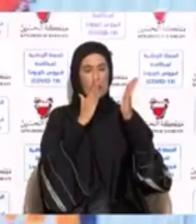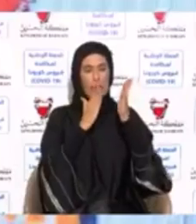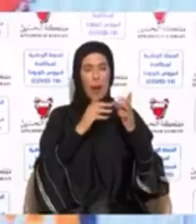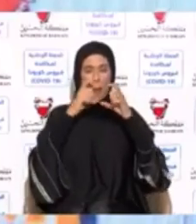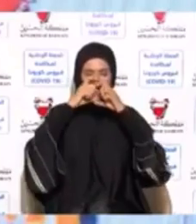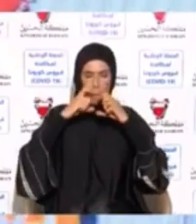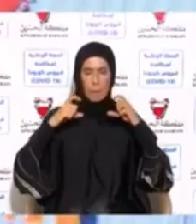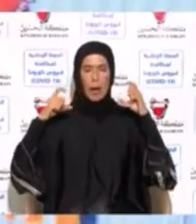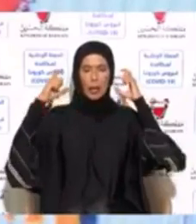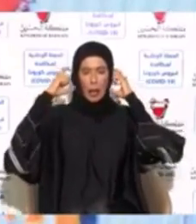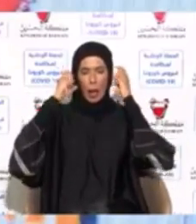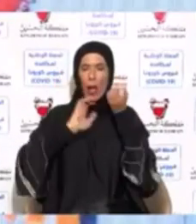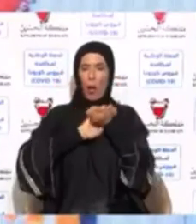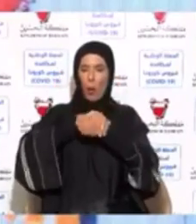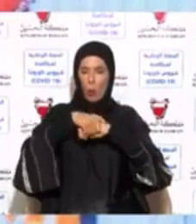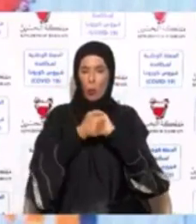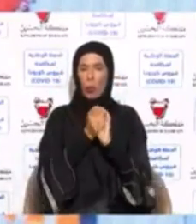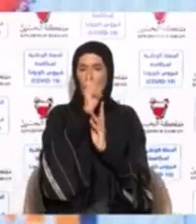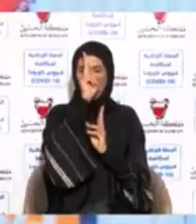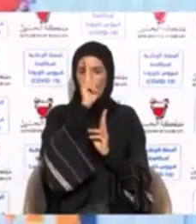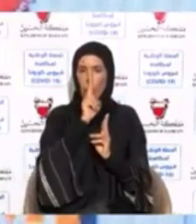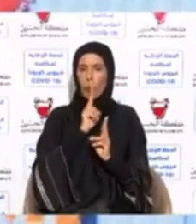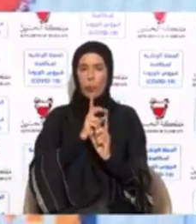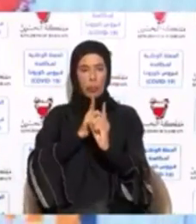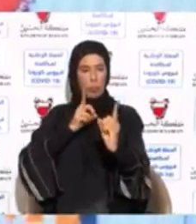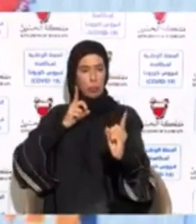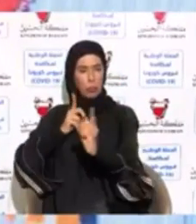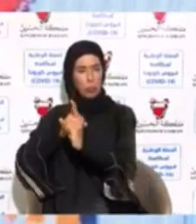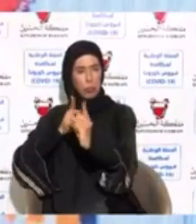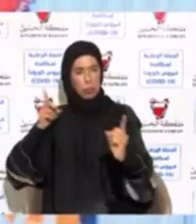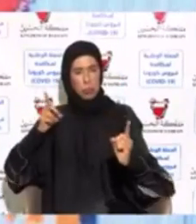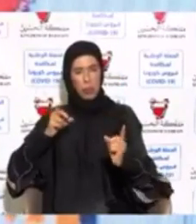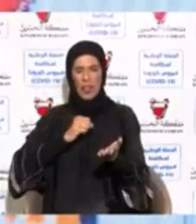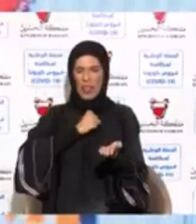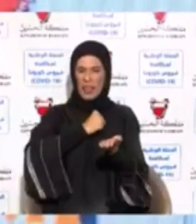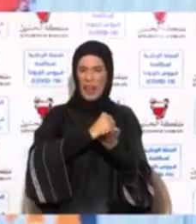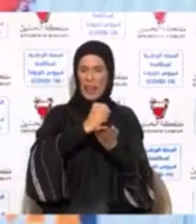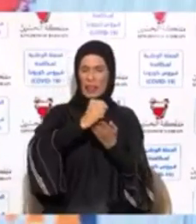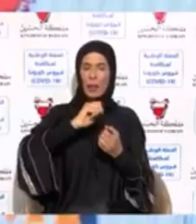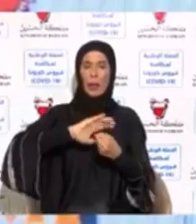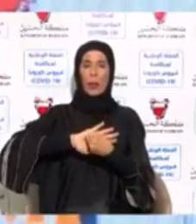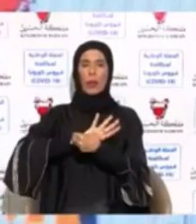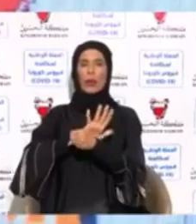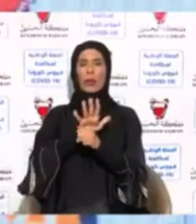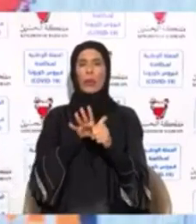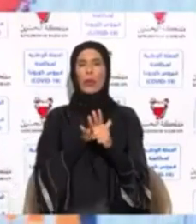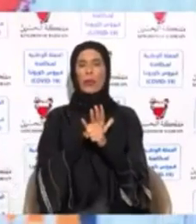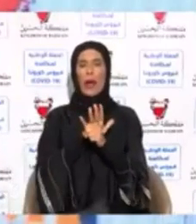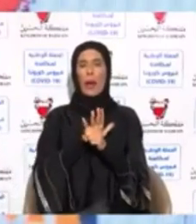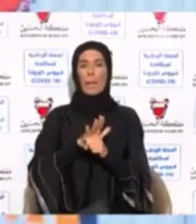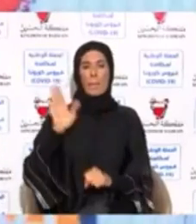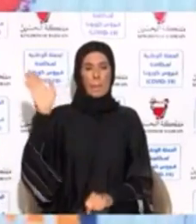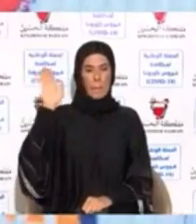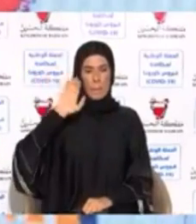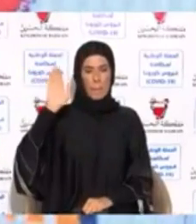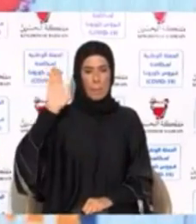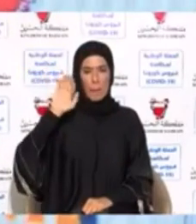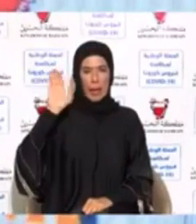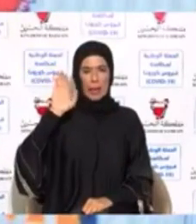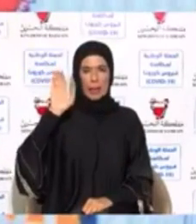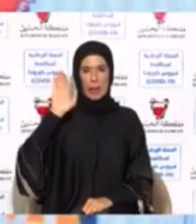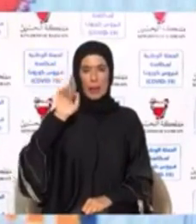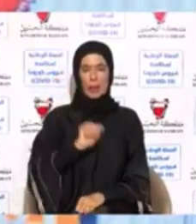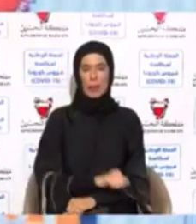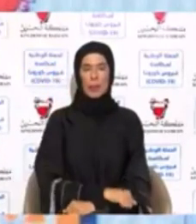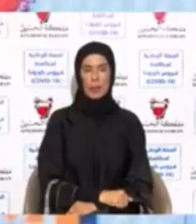كافة الإجراءات الاحترازية والتدابير الوقائية للحد من انتشار فيروس كورونا كوفيد 19. نترككم في أمان الله، والسلام عليكم ورحمة